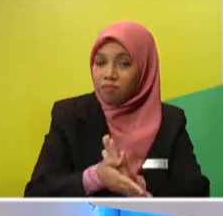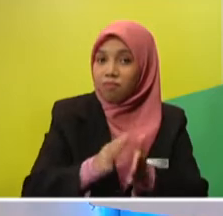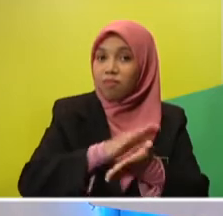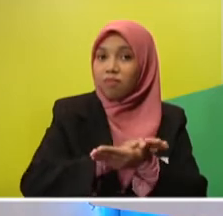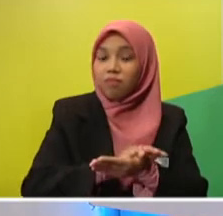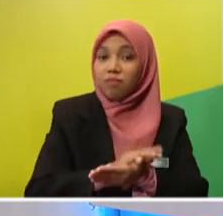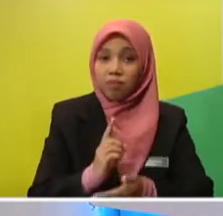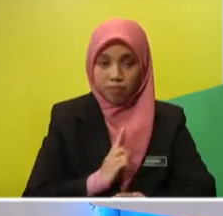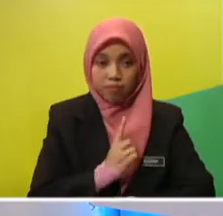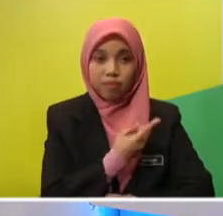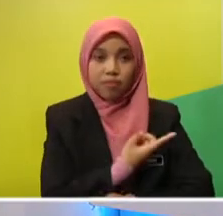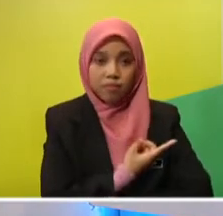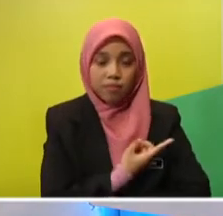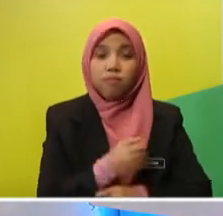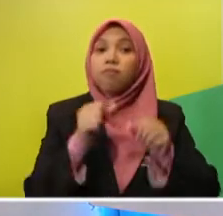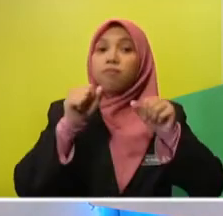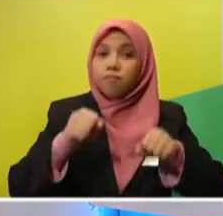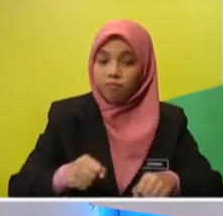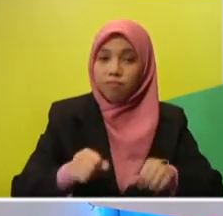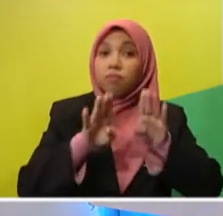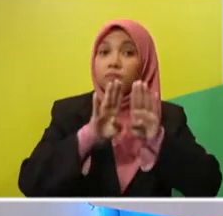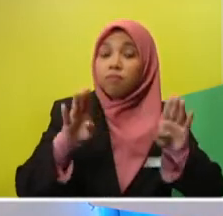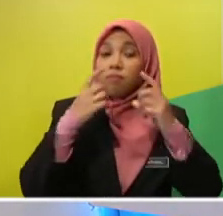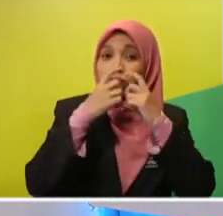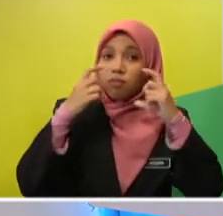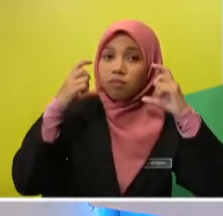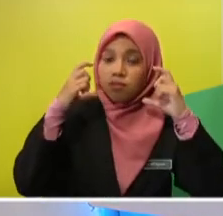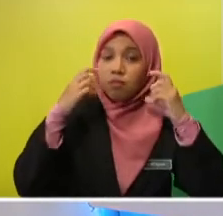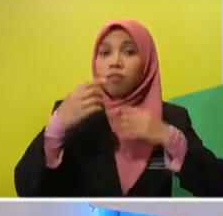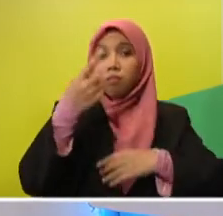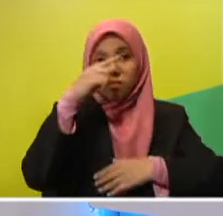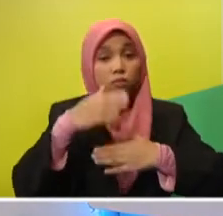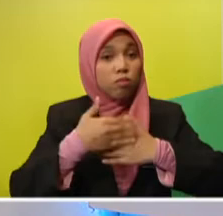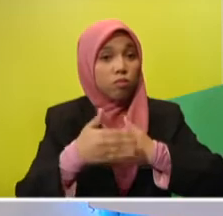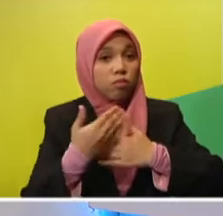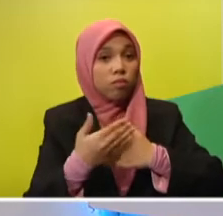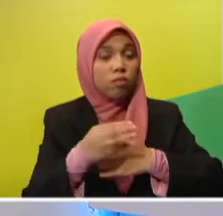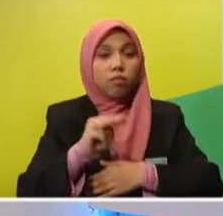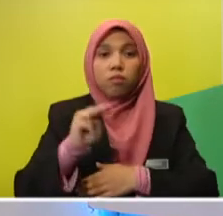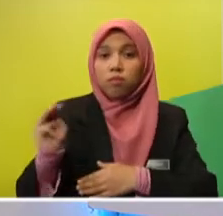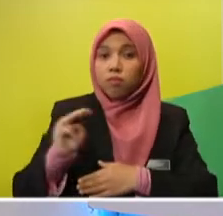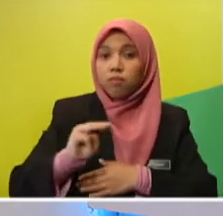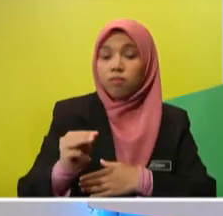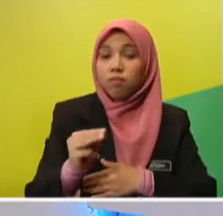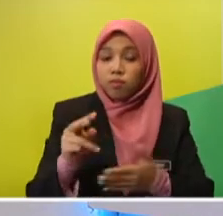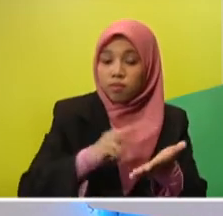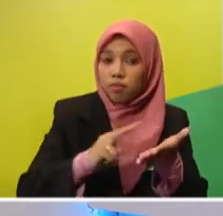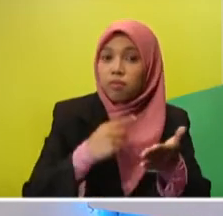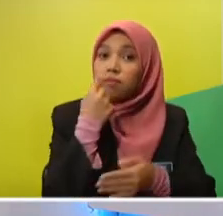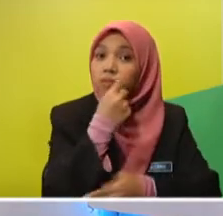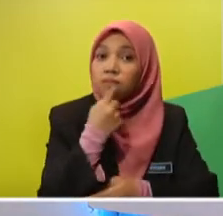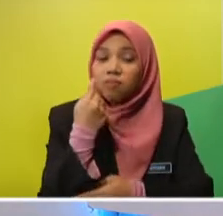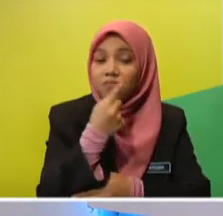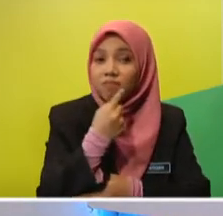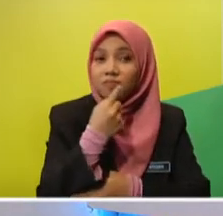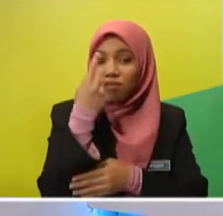membuka pelitup muka bagi memudahkan murid-murid berkeperluan khas untuk membaca gerak bibir dan mimik muka kami sepanjang